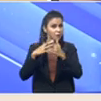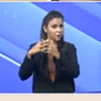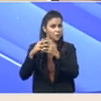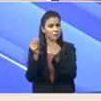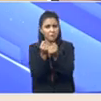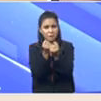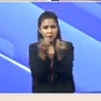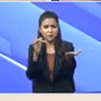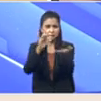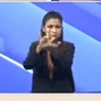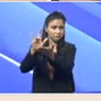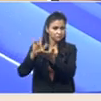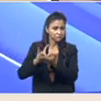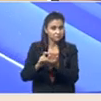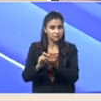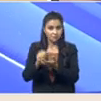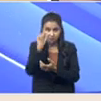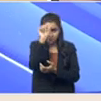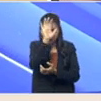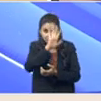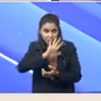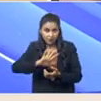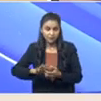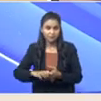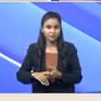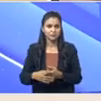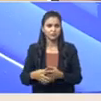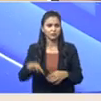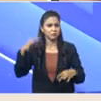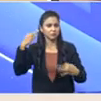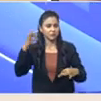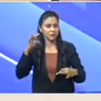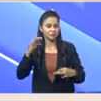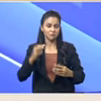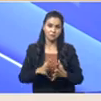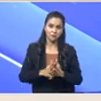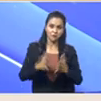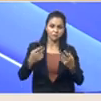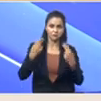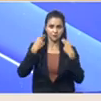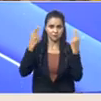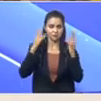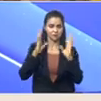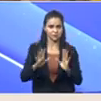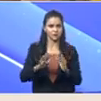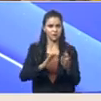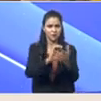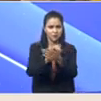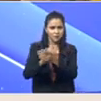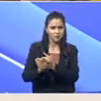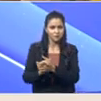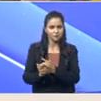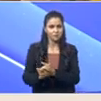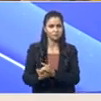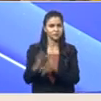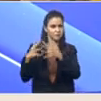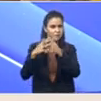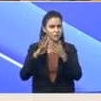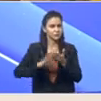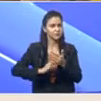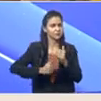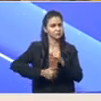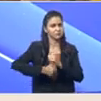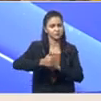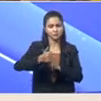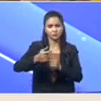में भारतीय शास्त्रीय नृत्य की धूम मची हुई है। साथियों, विदेशी धरती पर